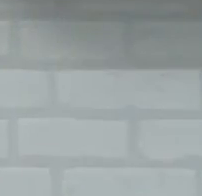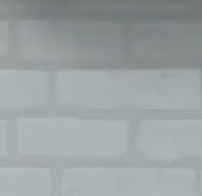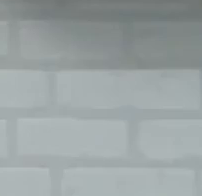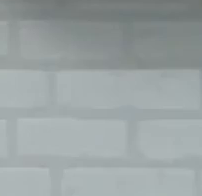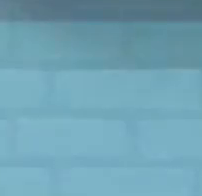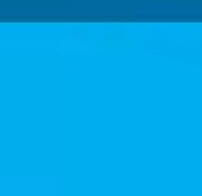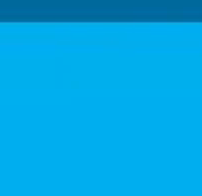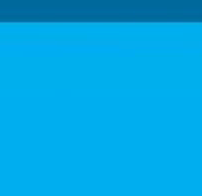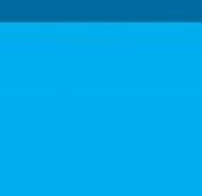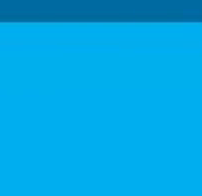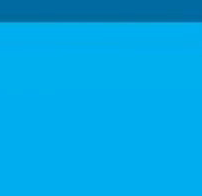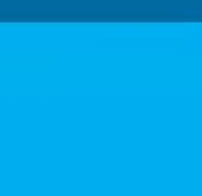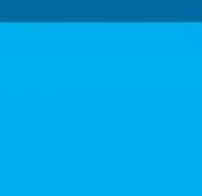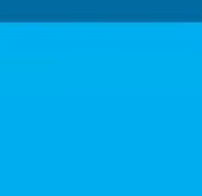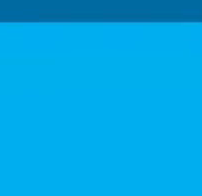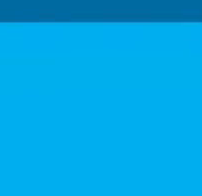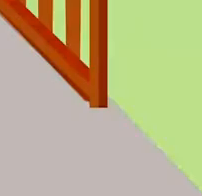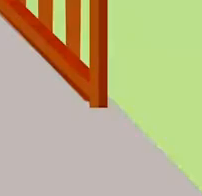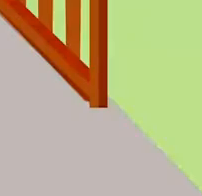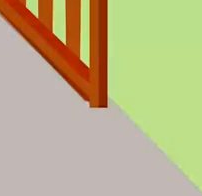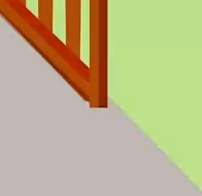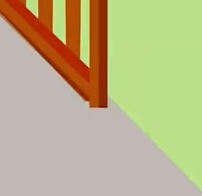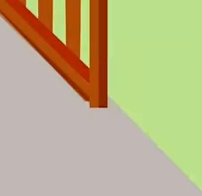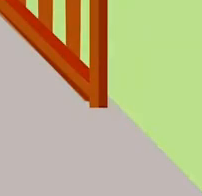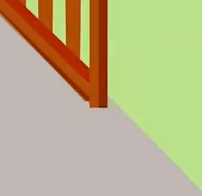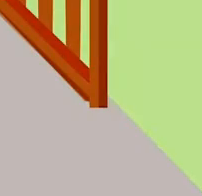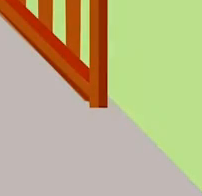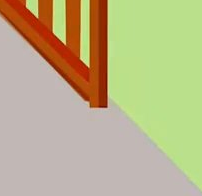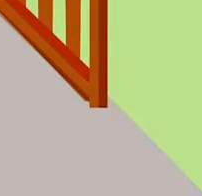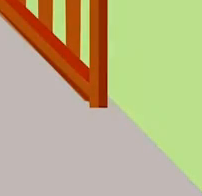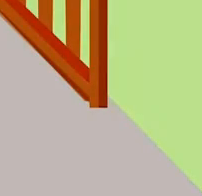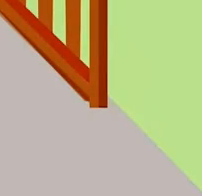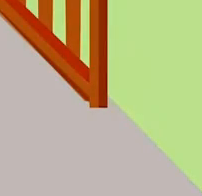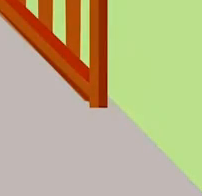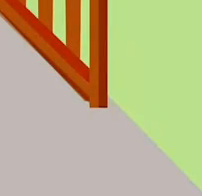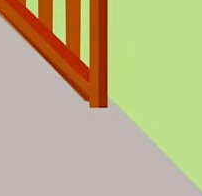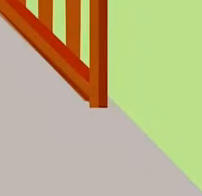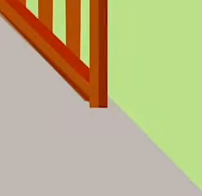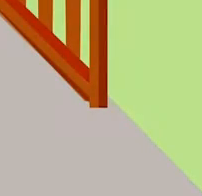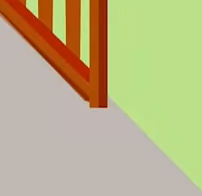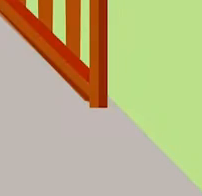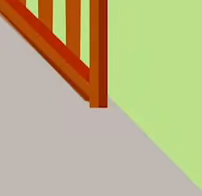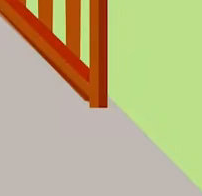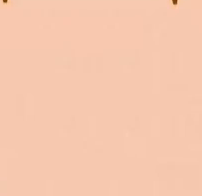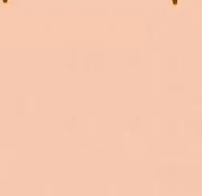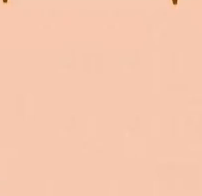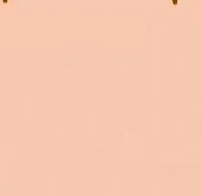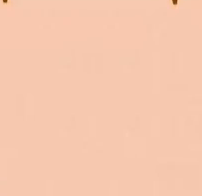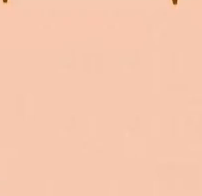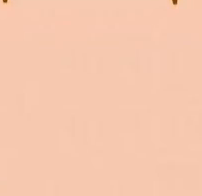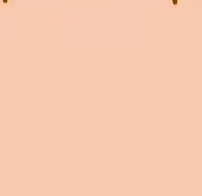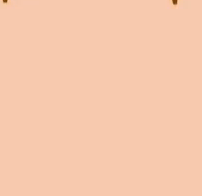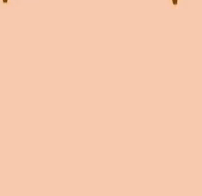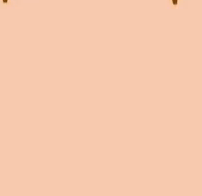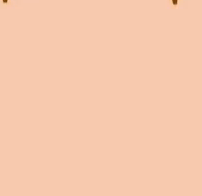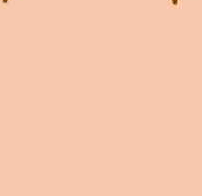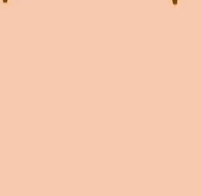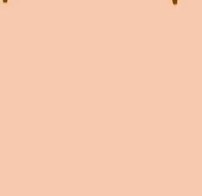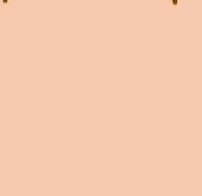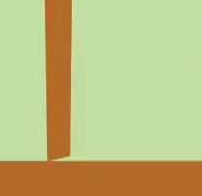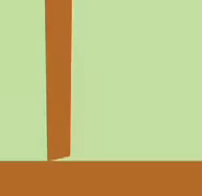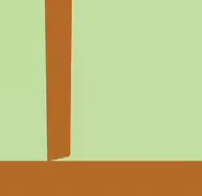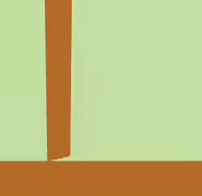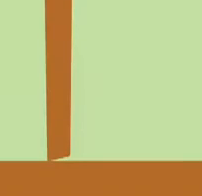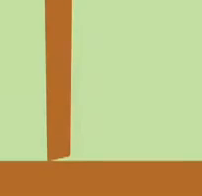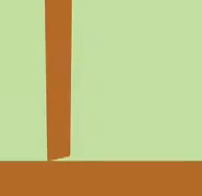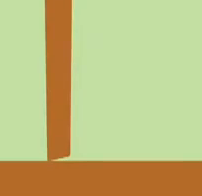Aku senang sekali bisa kembali ke sekolah. Sudah tidak sabar bertemu dengan Bapak dan Ibu Guru. Dan bertemu dengan